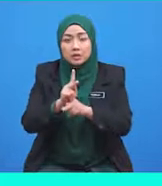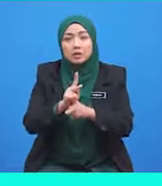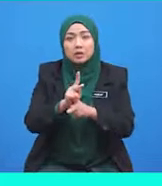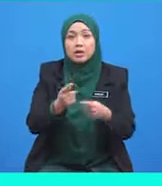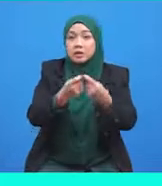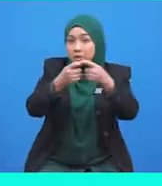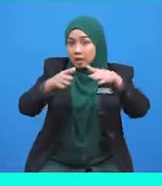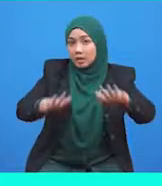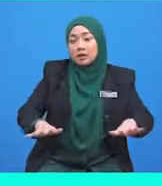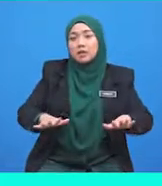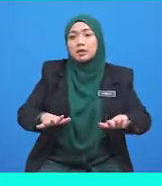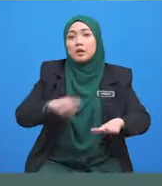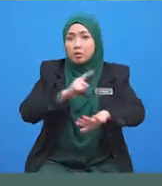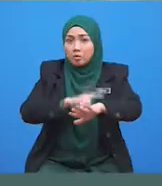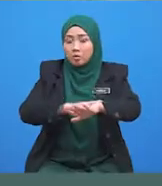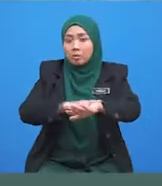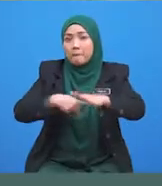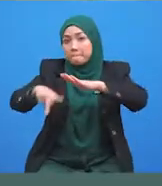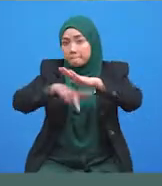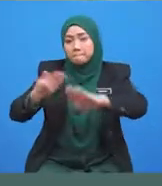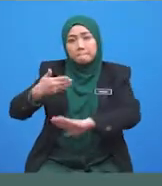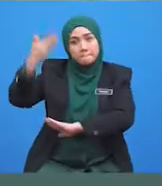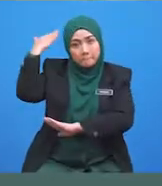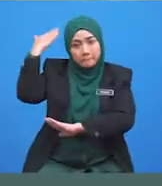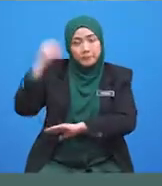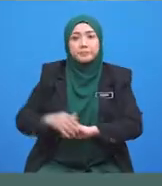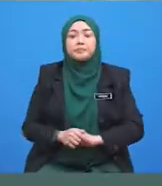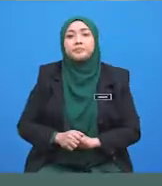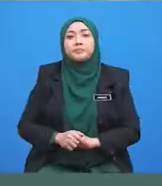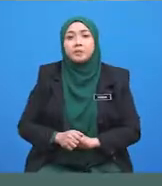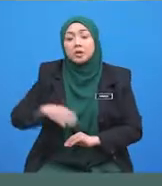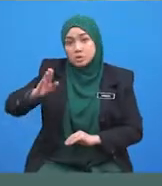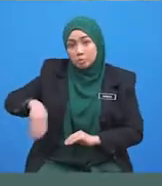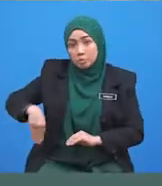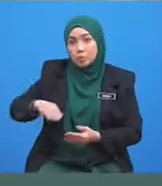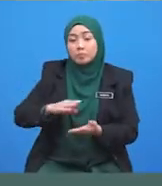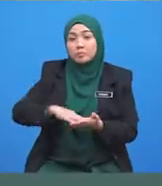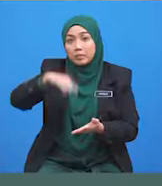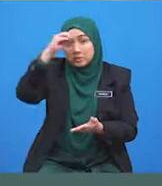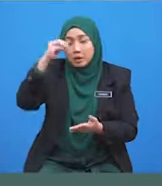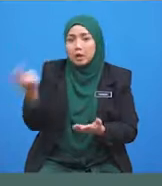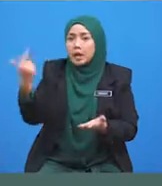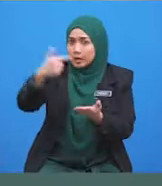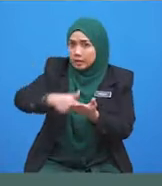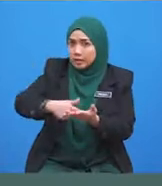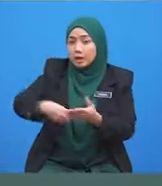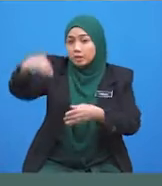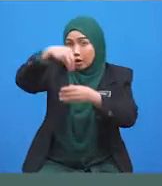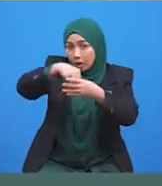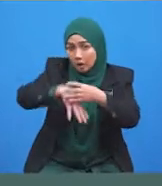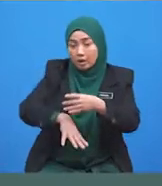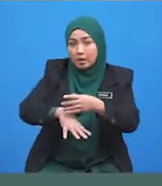zaman prasejarah. Baiklah murid-murid, sebelum cikgu terangkan dengan lebih lanjut, marilah sama-sama